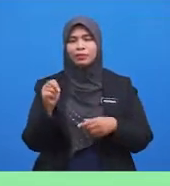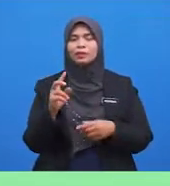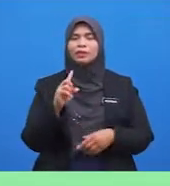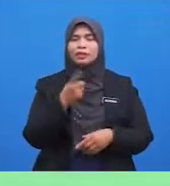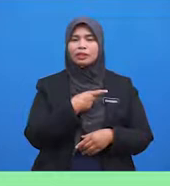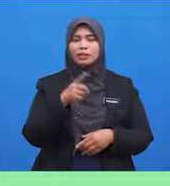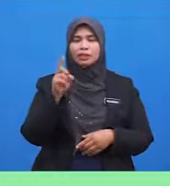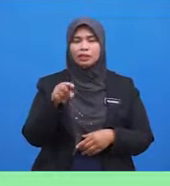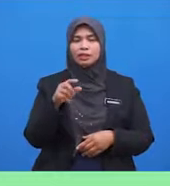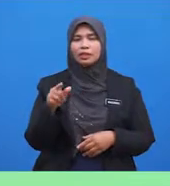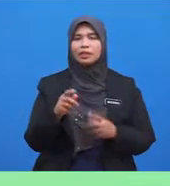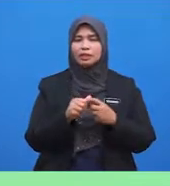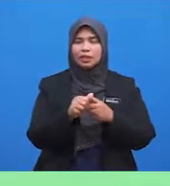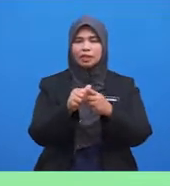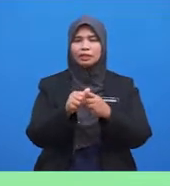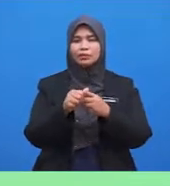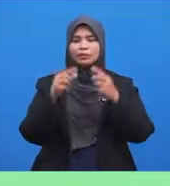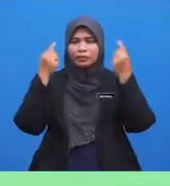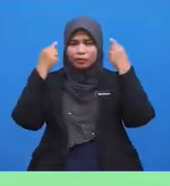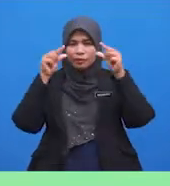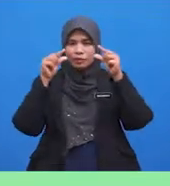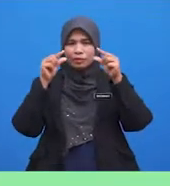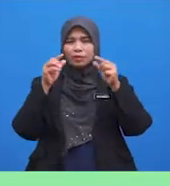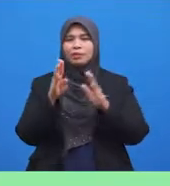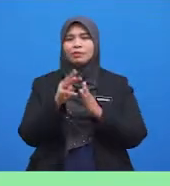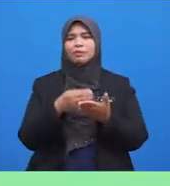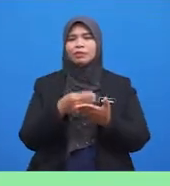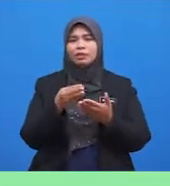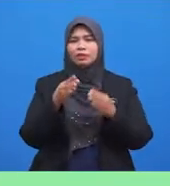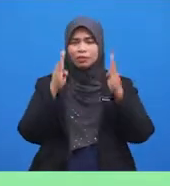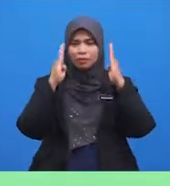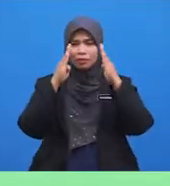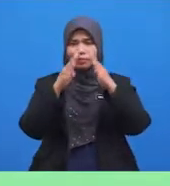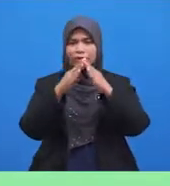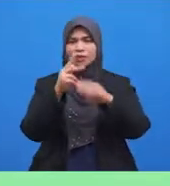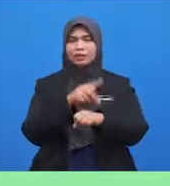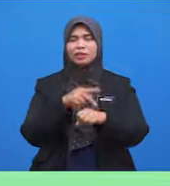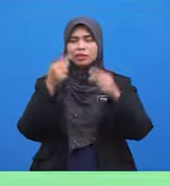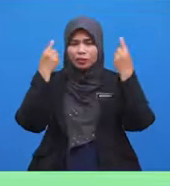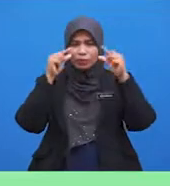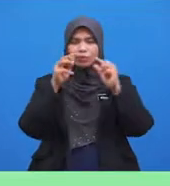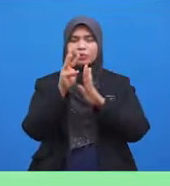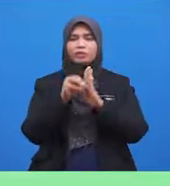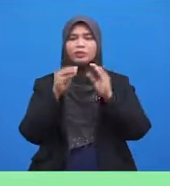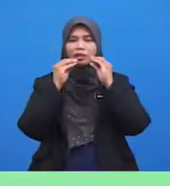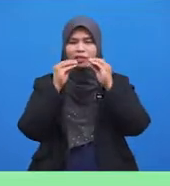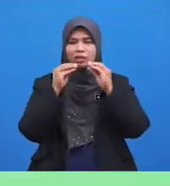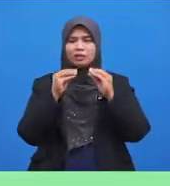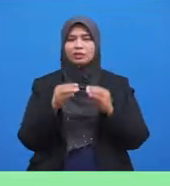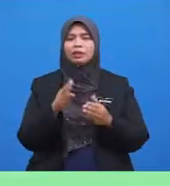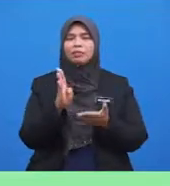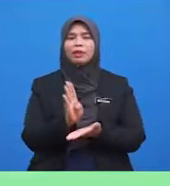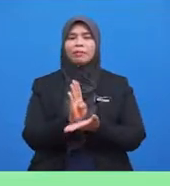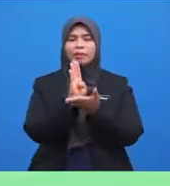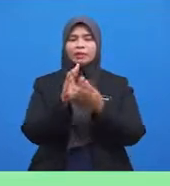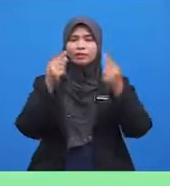Kita hendaklah mentaati guru, memberikan tumpuan ketika guru mengajar,